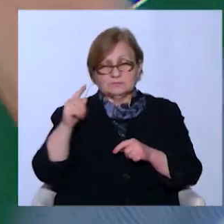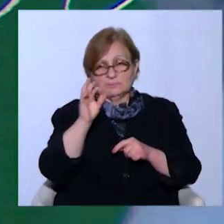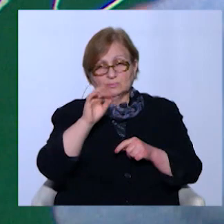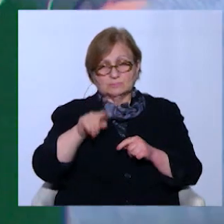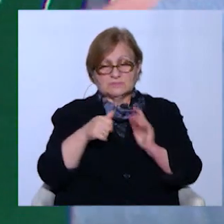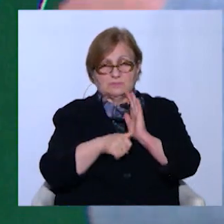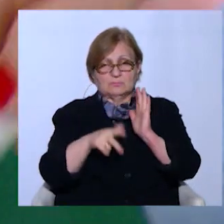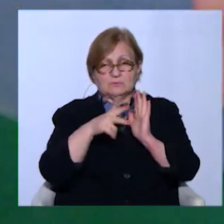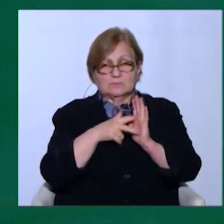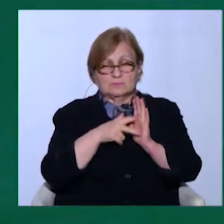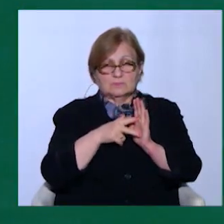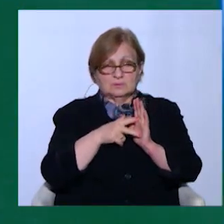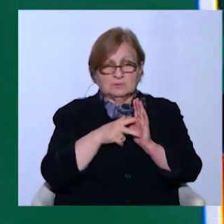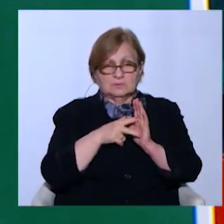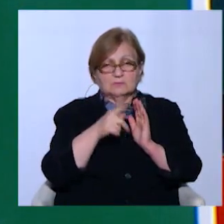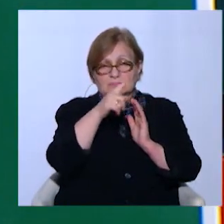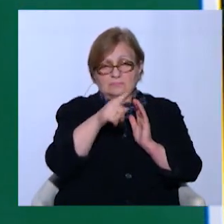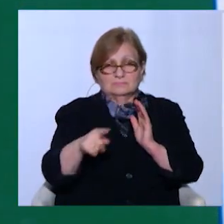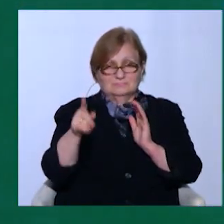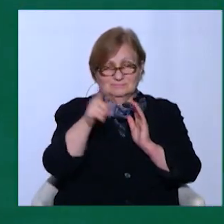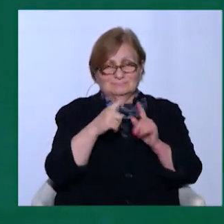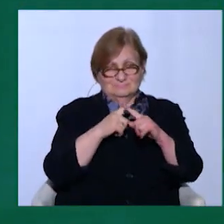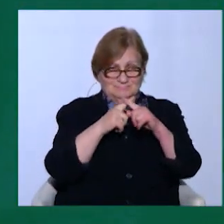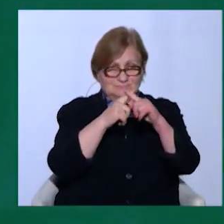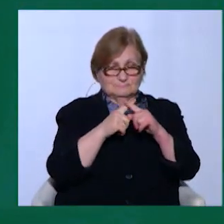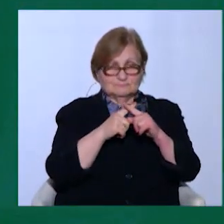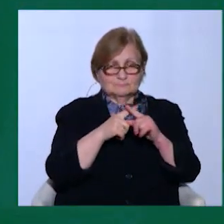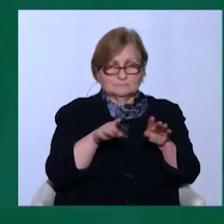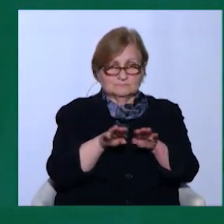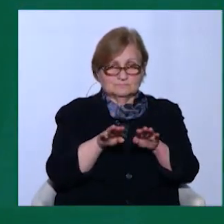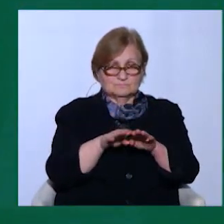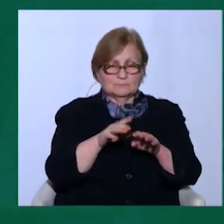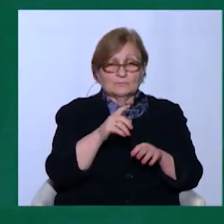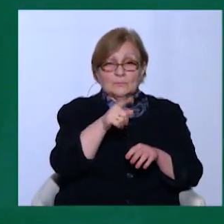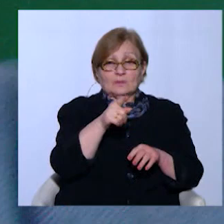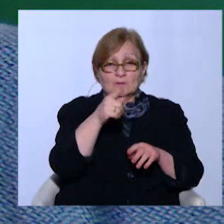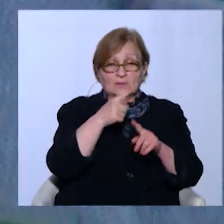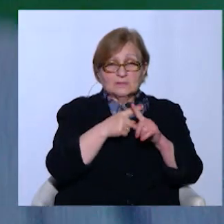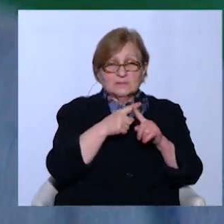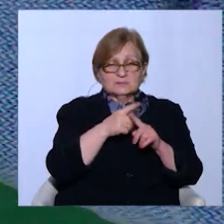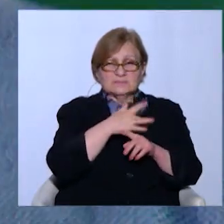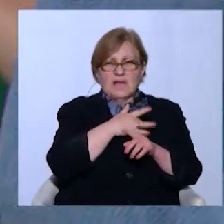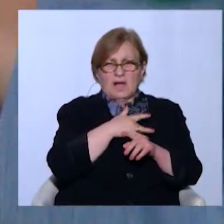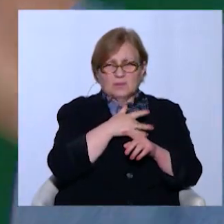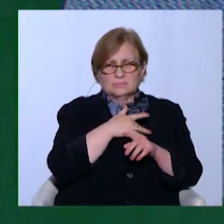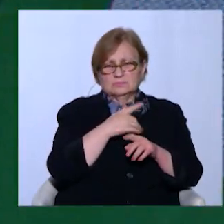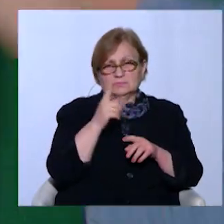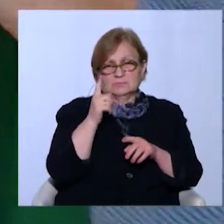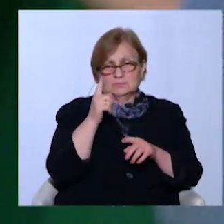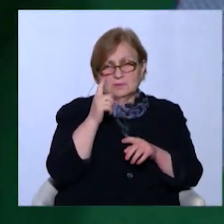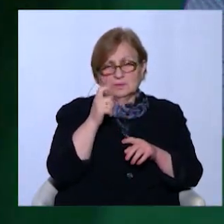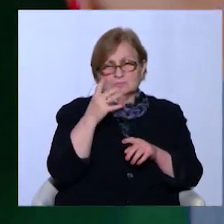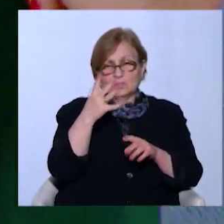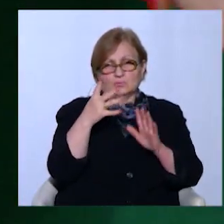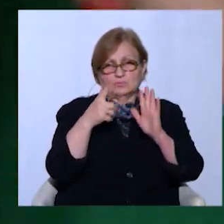0.68-ს. აღნიშნული ჯვარედინი ნამრავლები ტოლია და X მიახლოებით უდრის